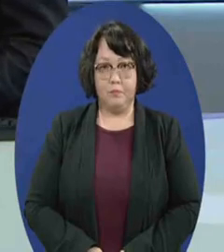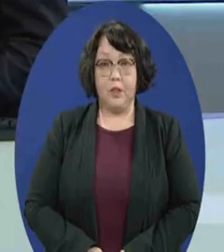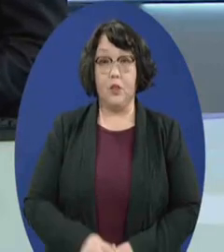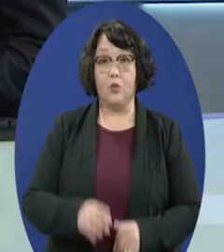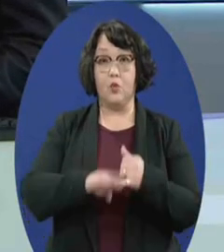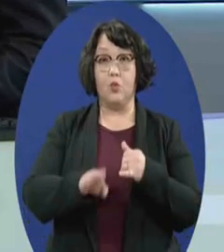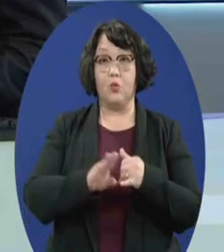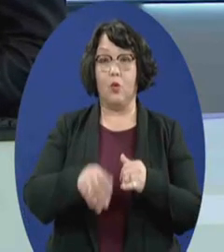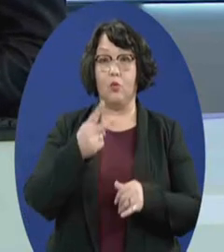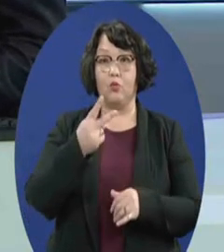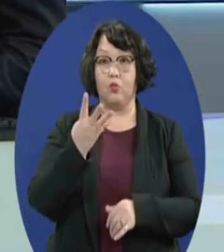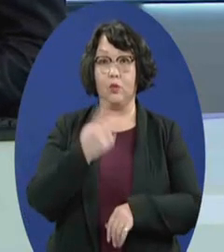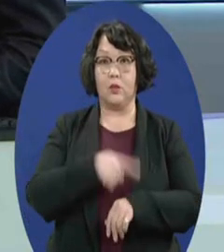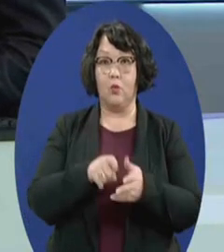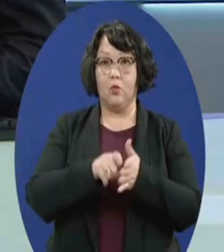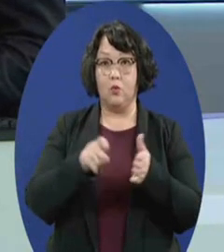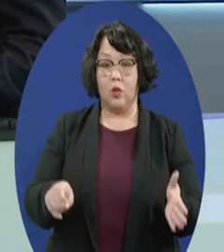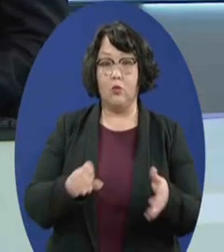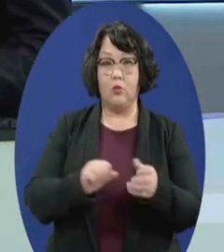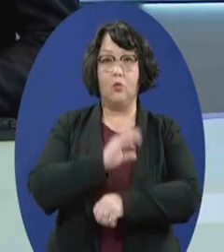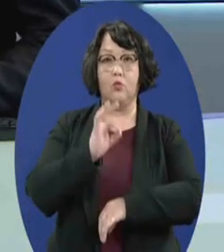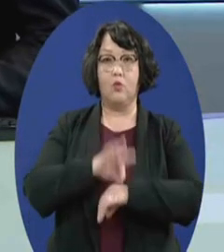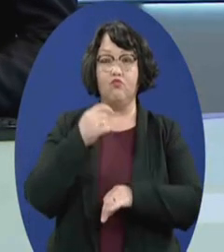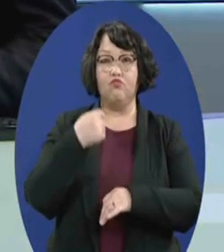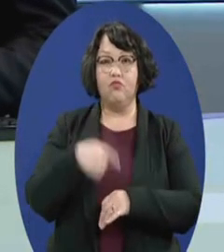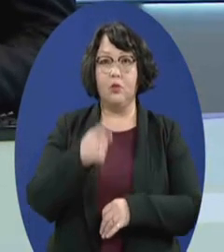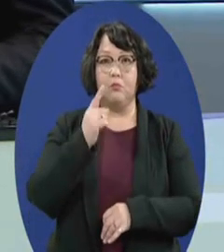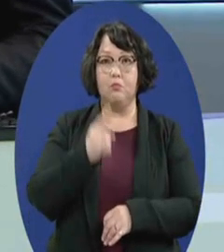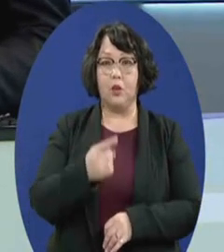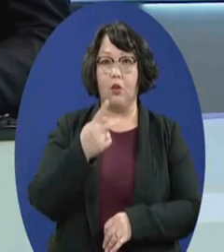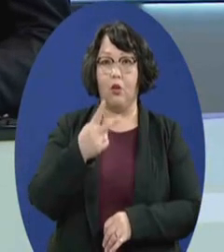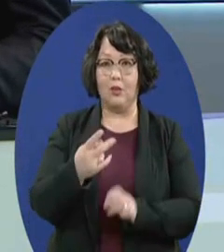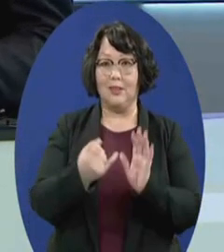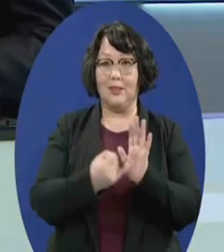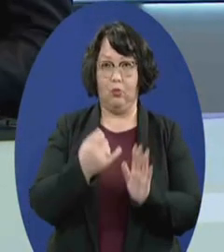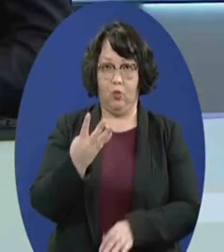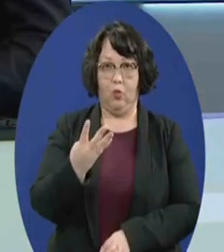Сүүлийн 24 цагт COVID-19-ийн 1264 тохиолдол батлагдлаа. Үүнээс